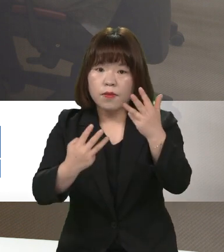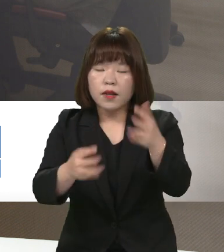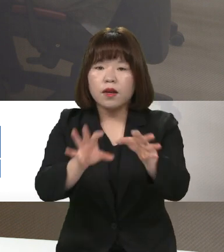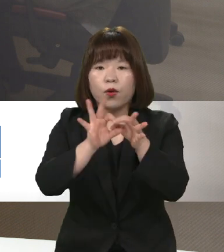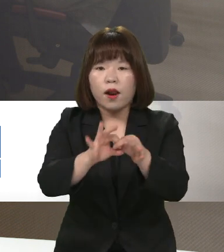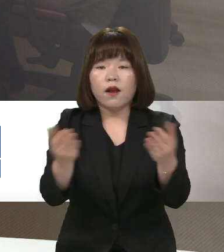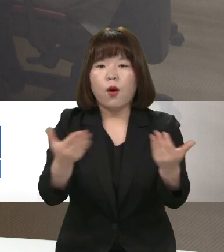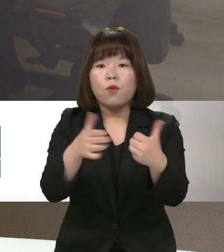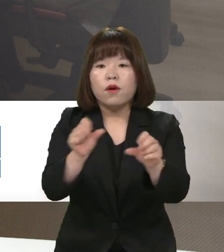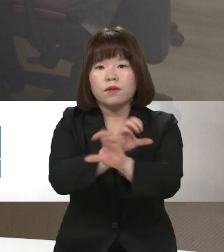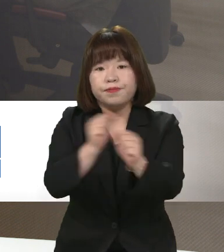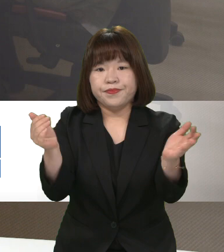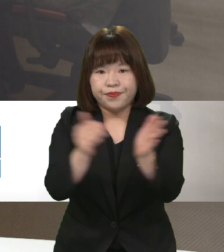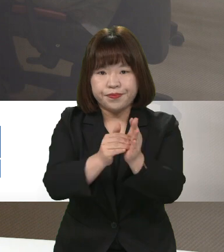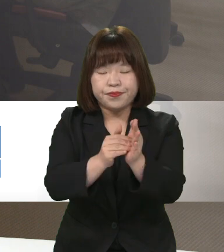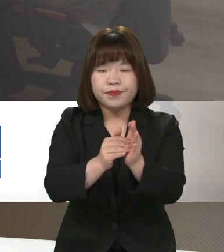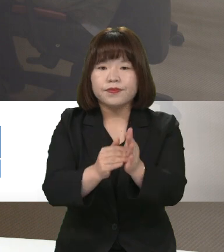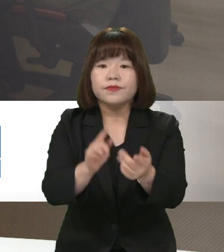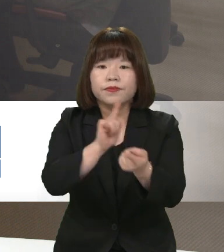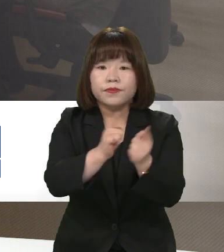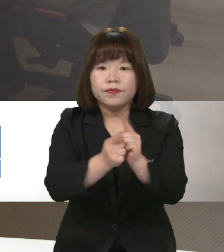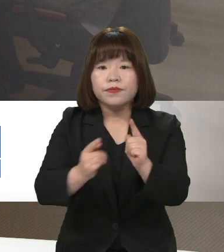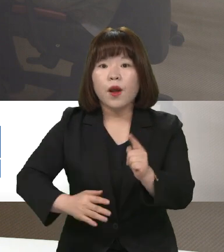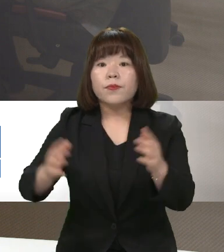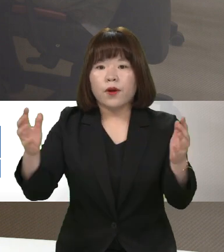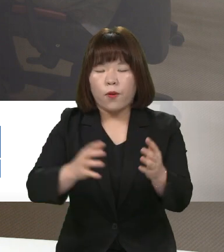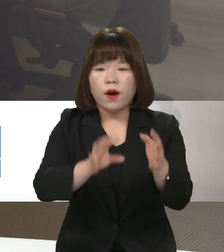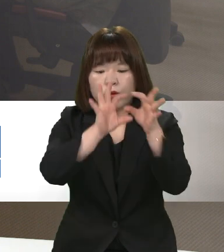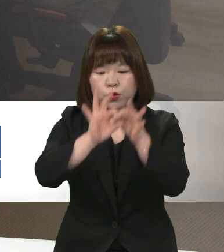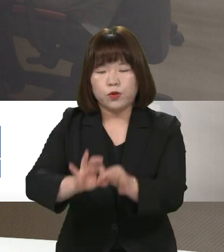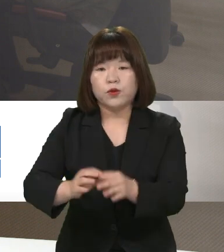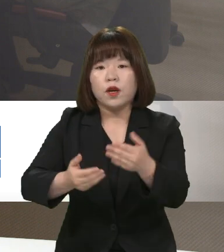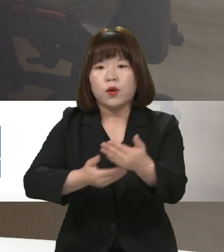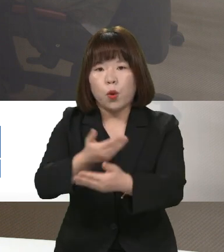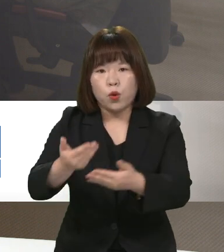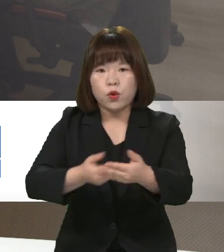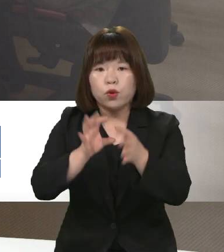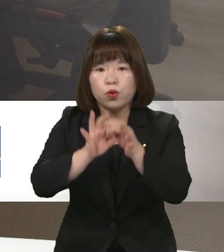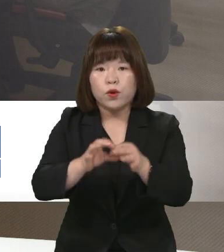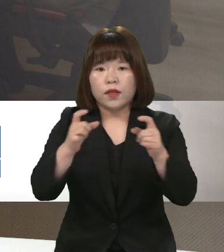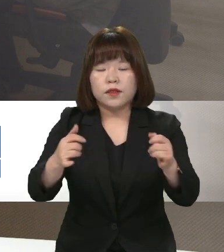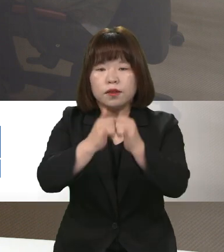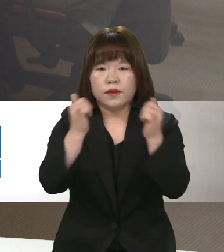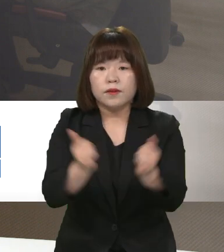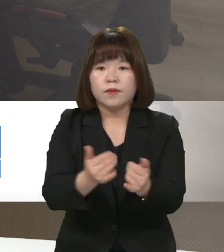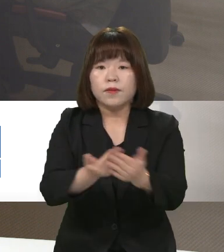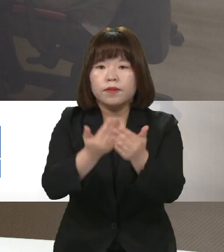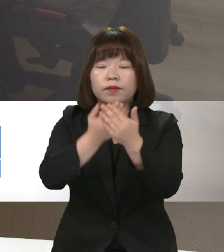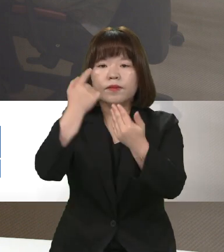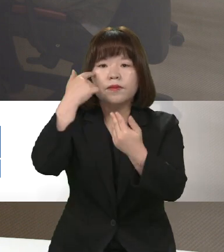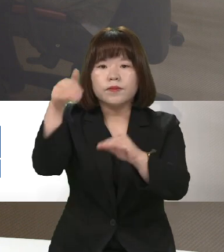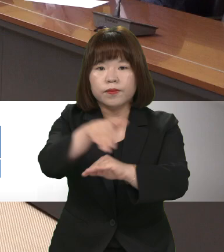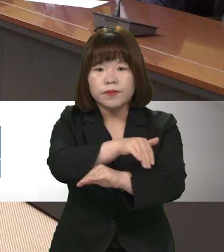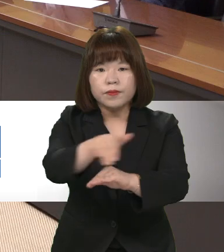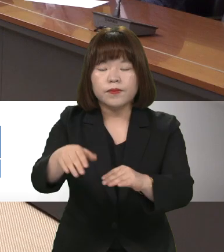관련한 업무 협약을 체결 했는데요 상호 협력과 꾸준한 교류를 통해 지역 사회 발전을 도모합니다